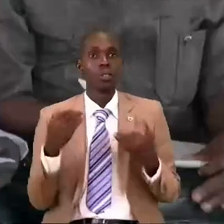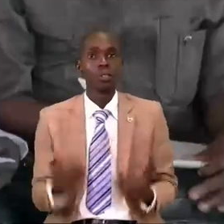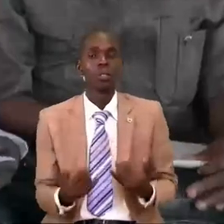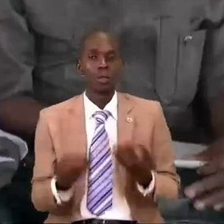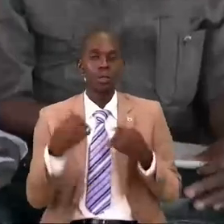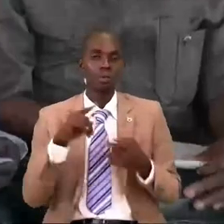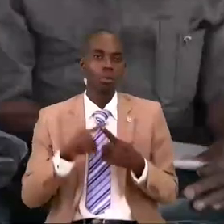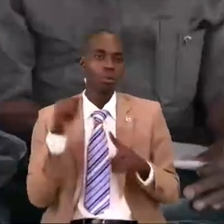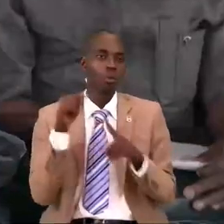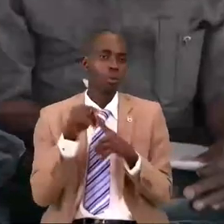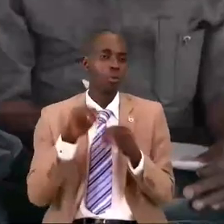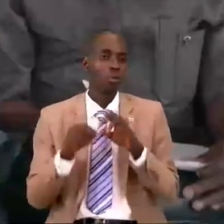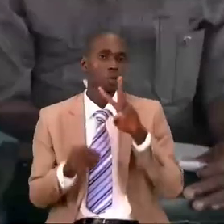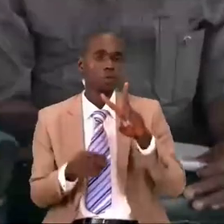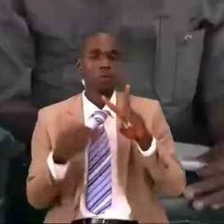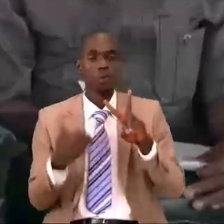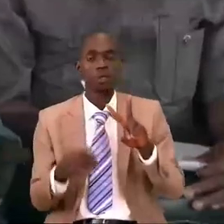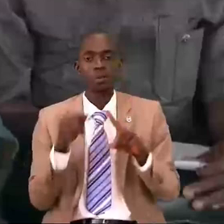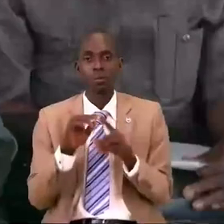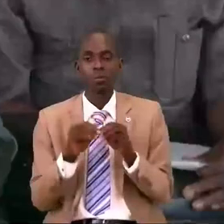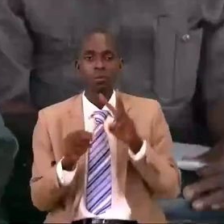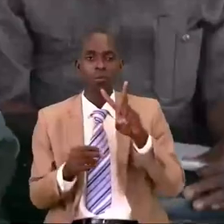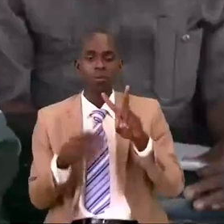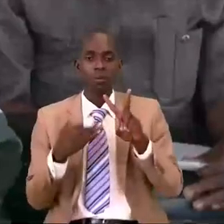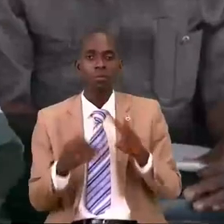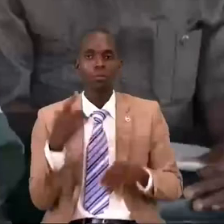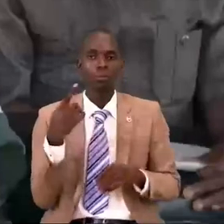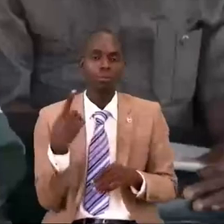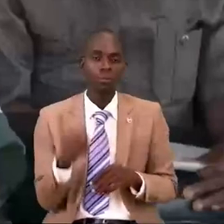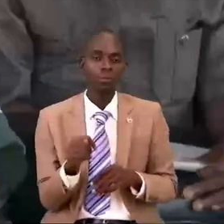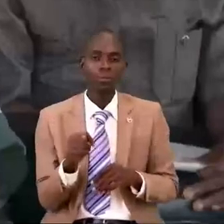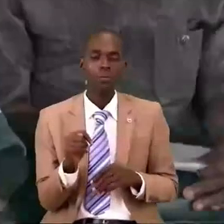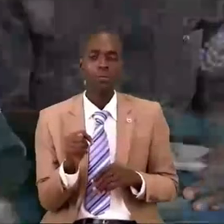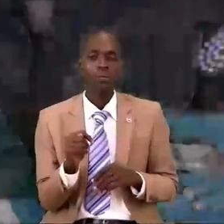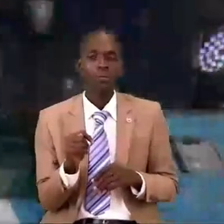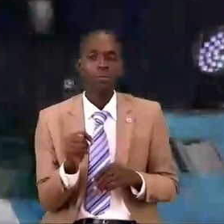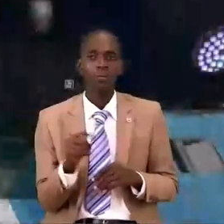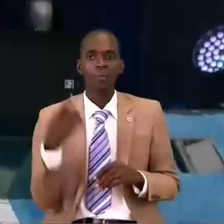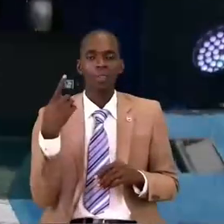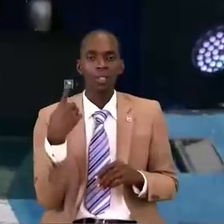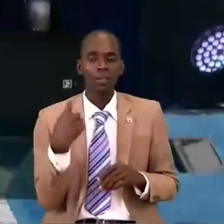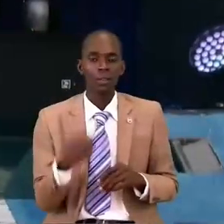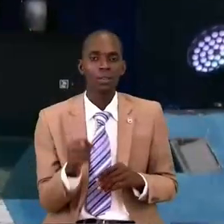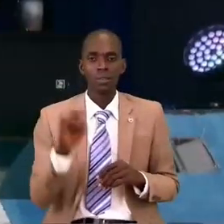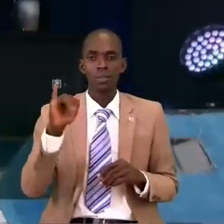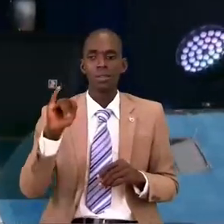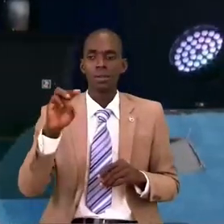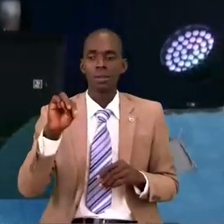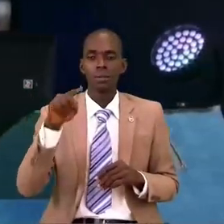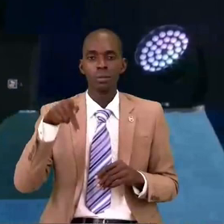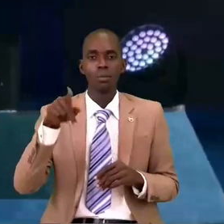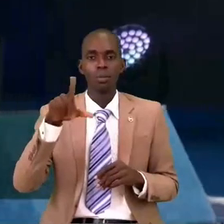Deuxième point donc. L'engagement implicite à son message durable.